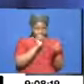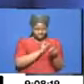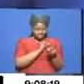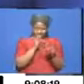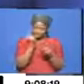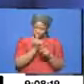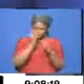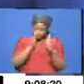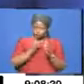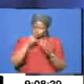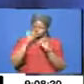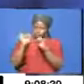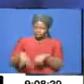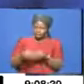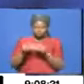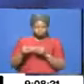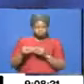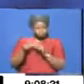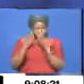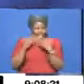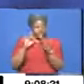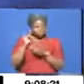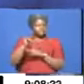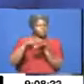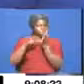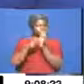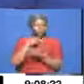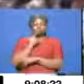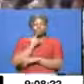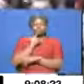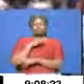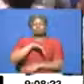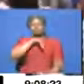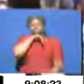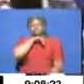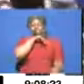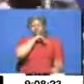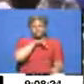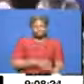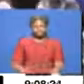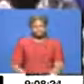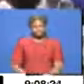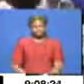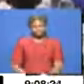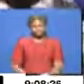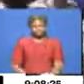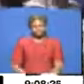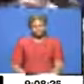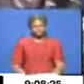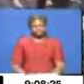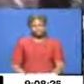malizia ni Raila Amolo Odinga. John Jacob Kuria, The Legends at the